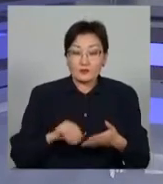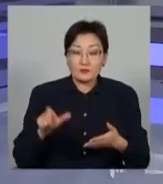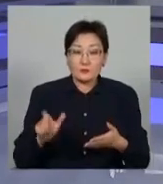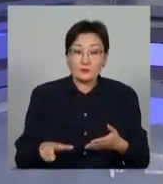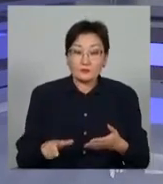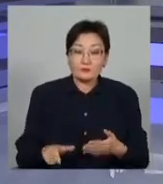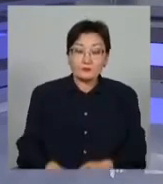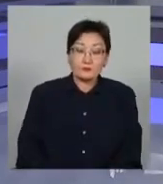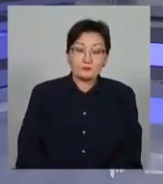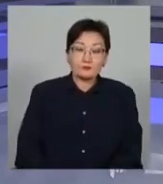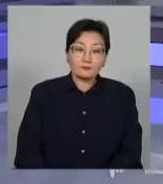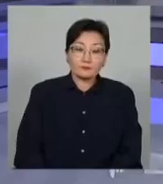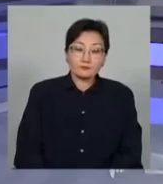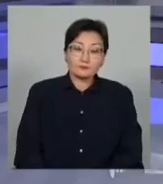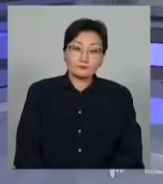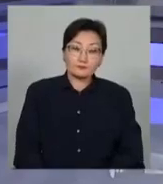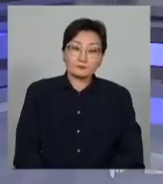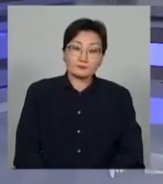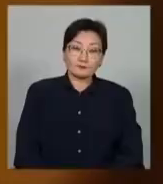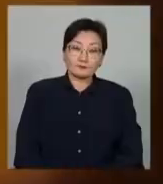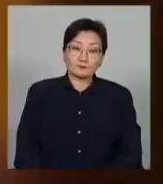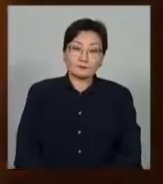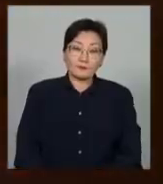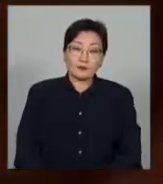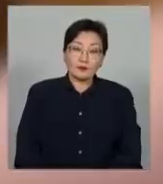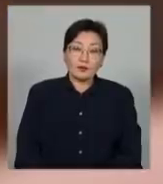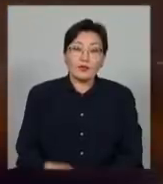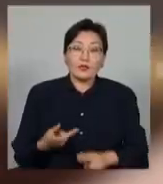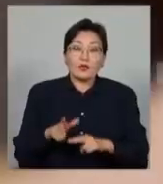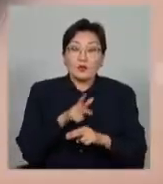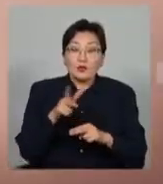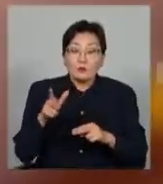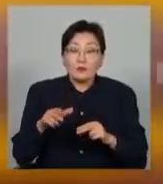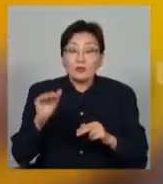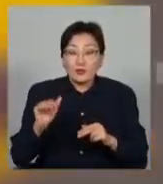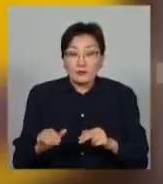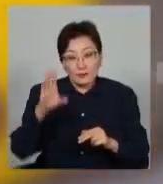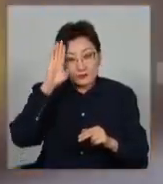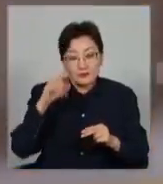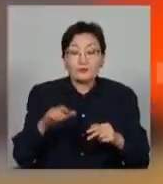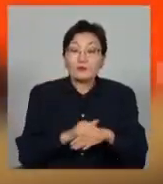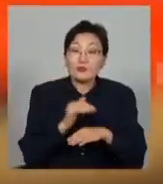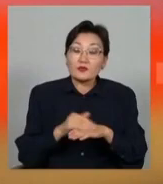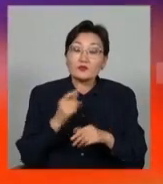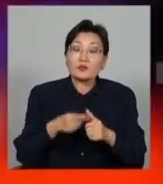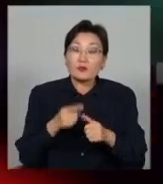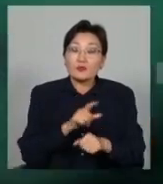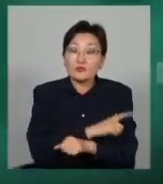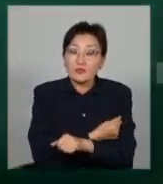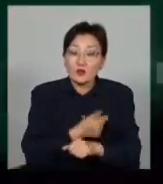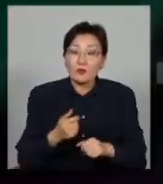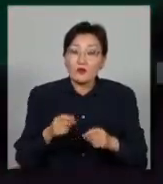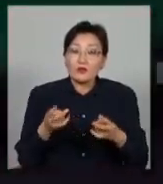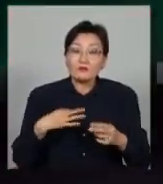корреспонденты. Репортаж Аян Рафин Рикпаевой. Эти кадры с маленьким Тони, так его ласково прозвали медики, не